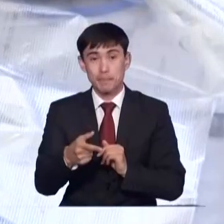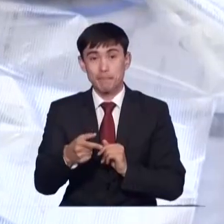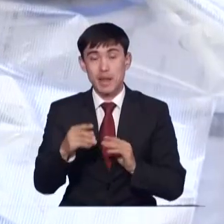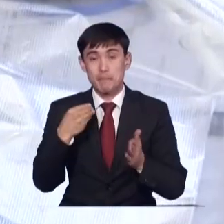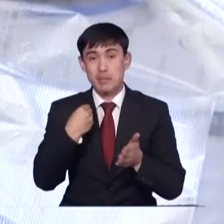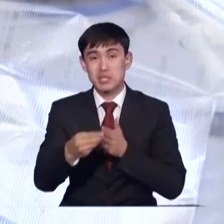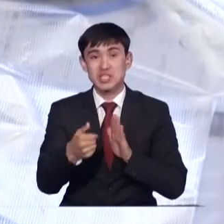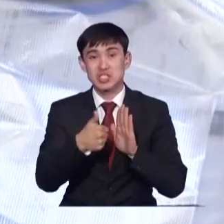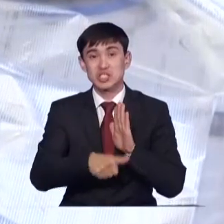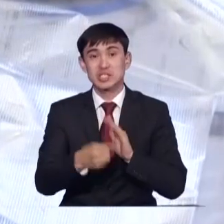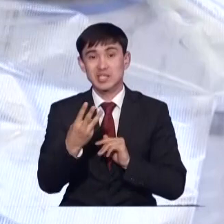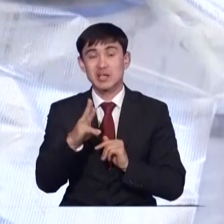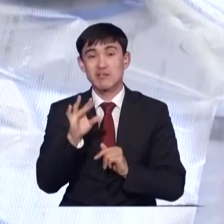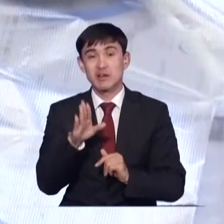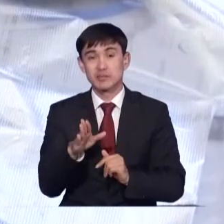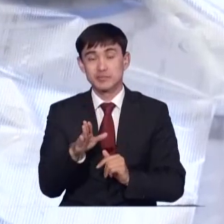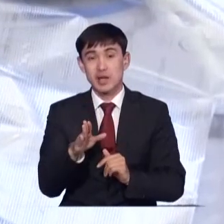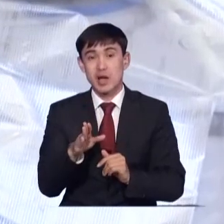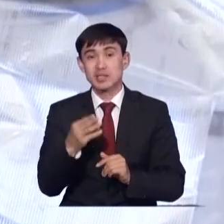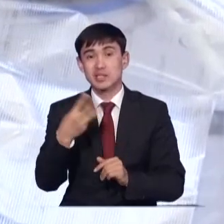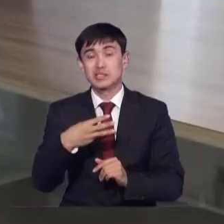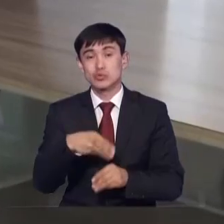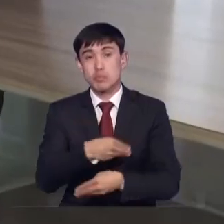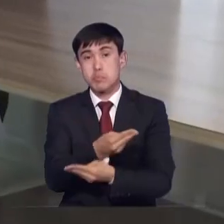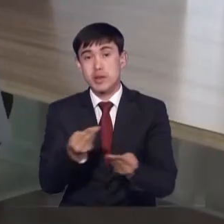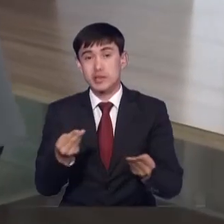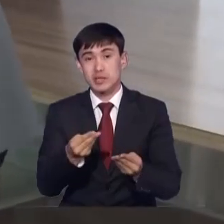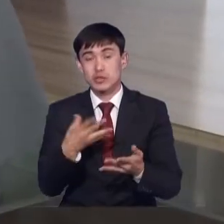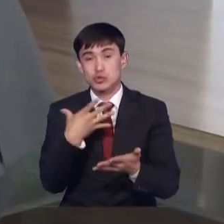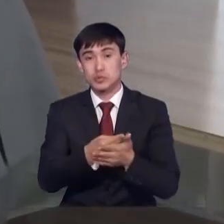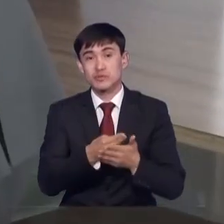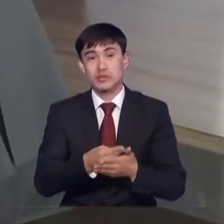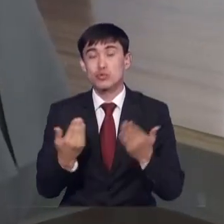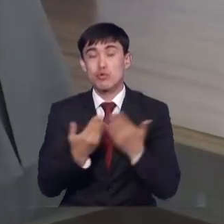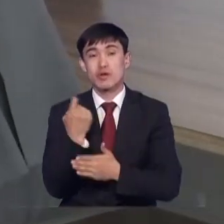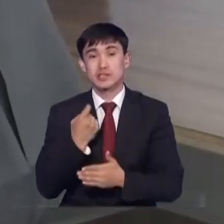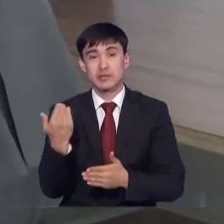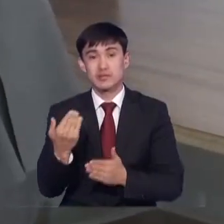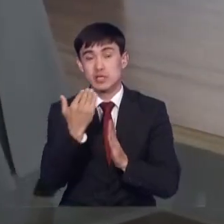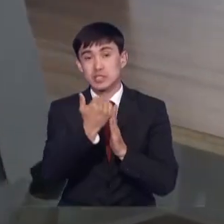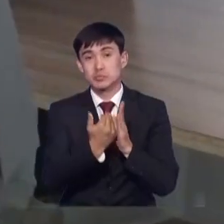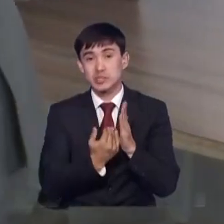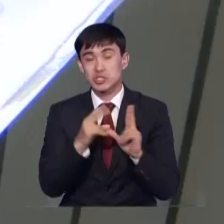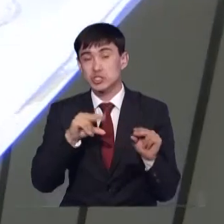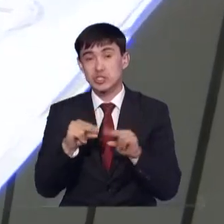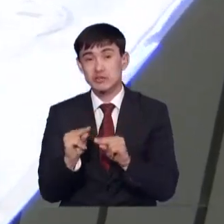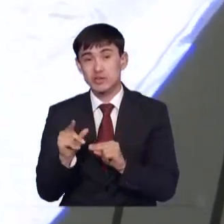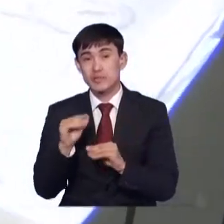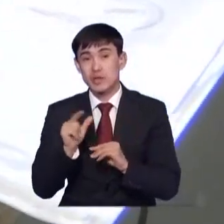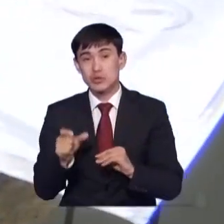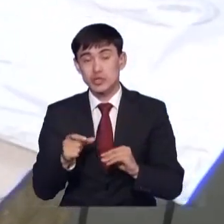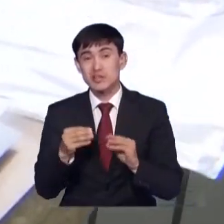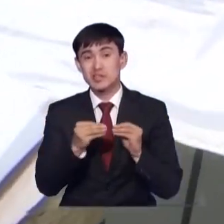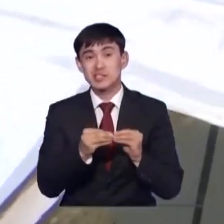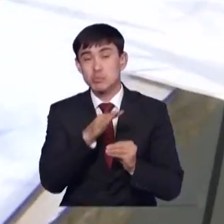приобретение Т квартир 30 из них уже переданы в собственность новых хозяев в списке счастливых Новосёлов 10